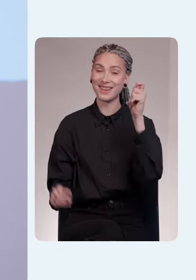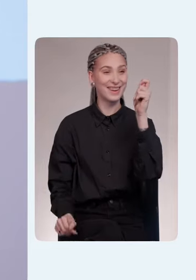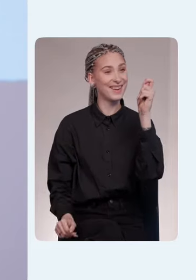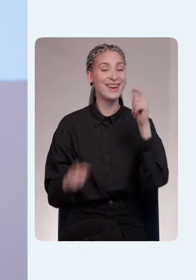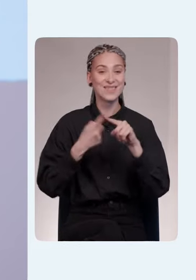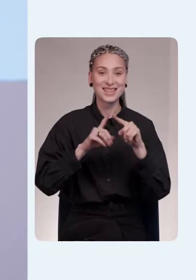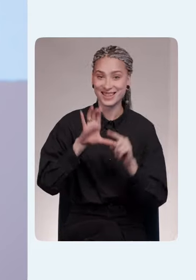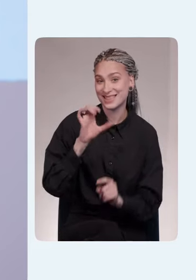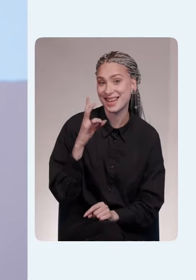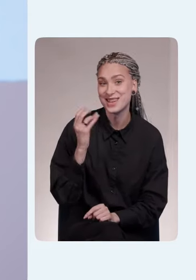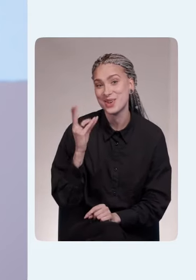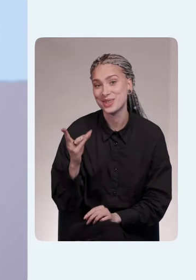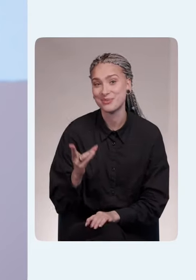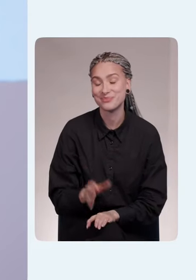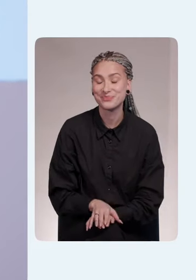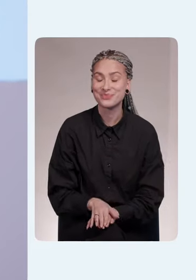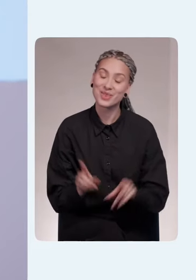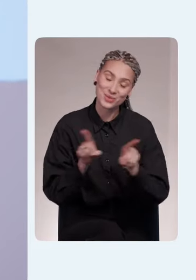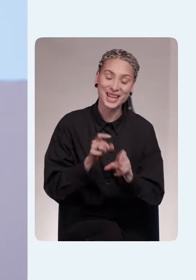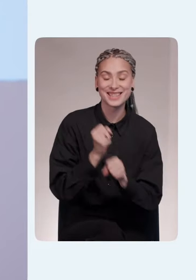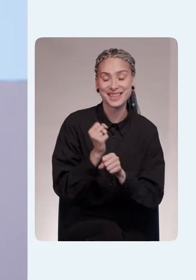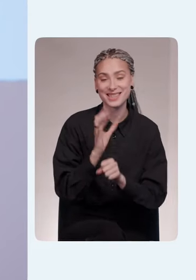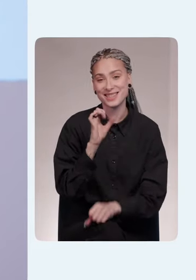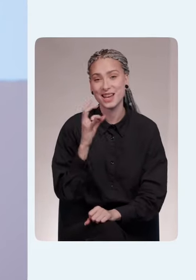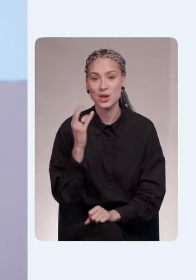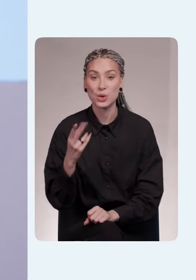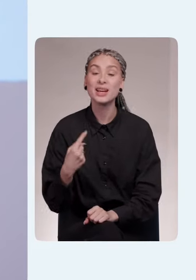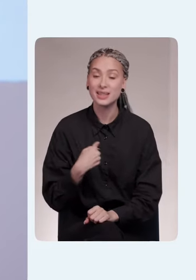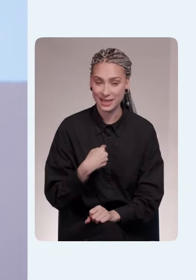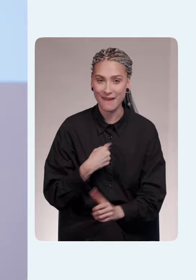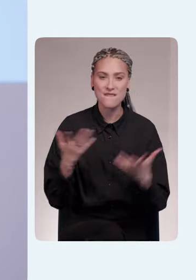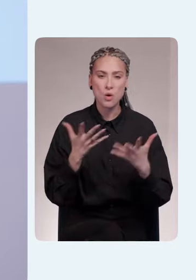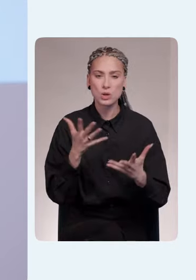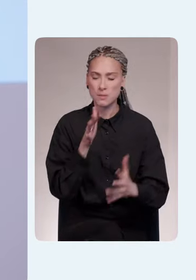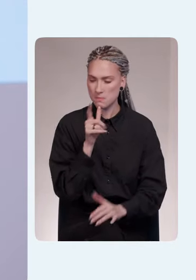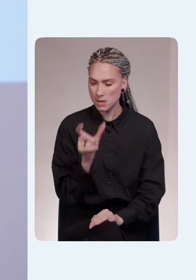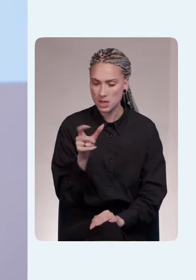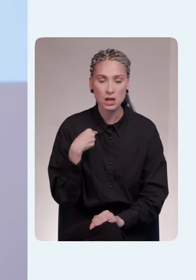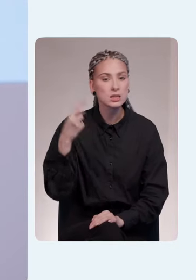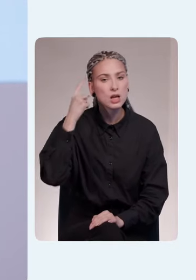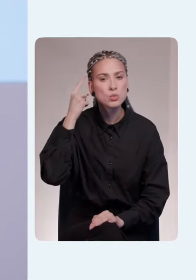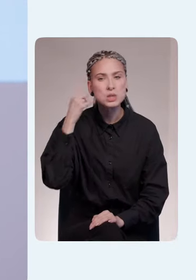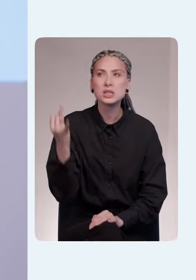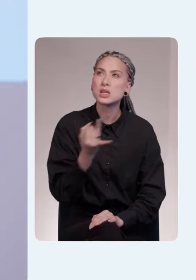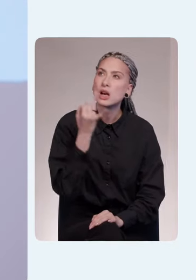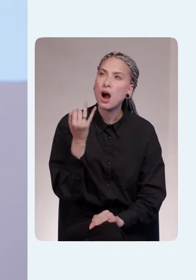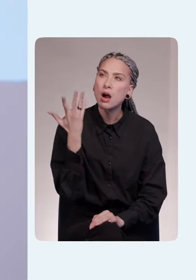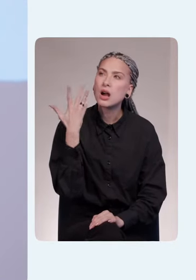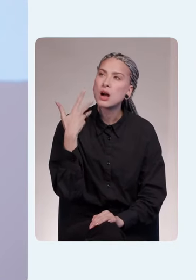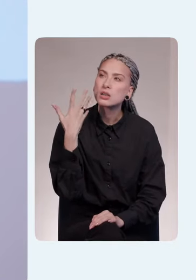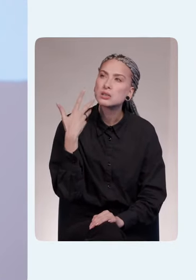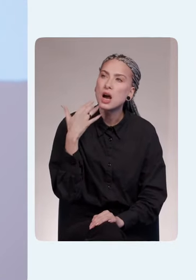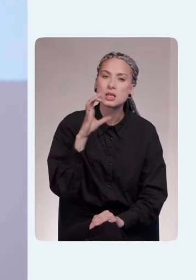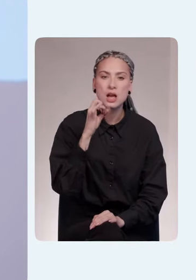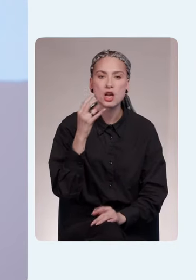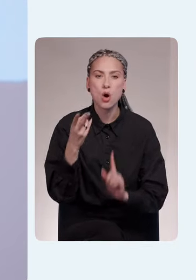а вот так. Это делает Санек. Я в какой-то момент задумался, интересно, а когда